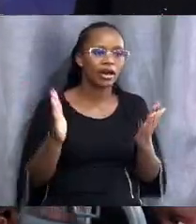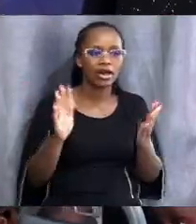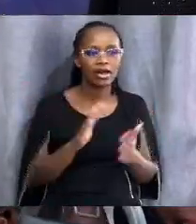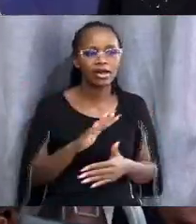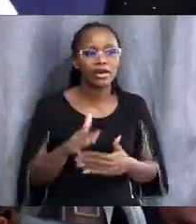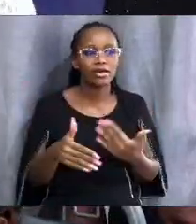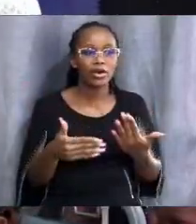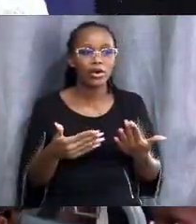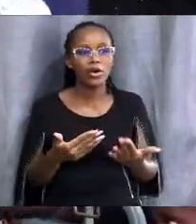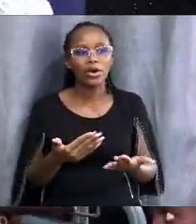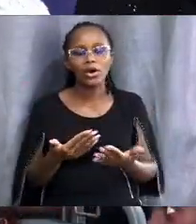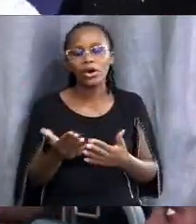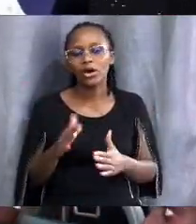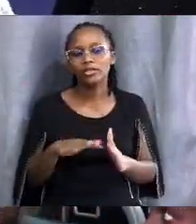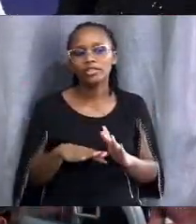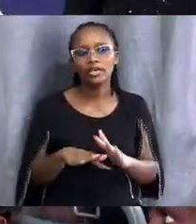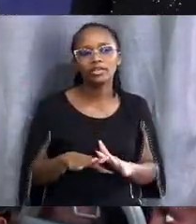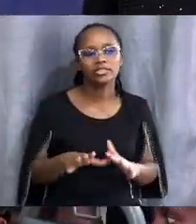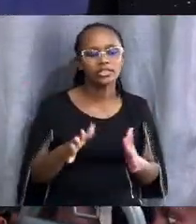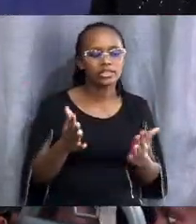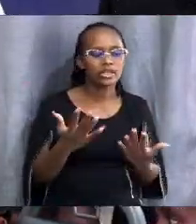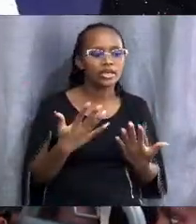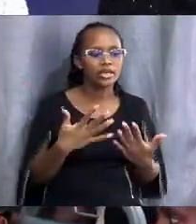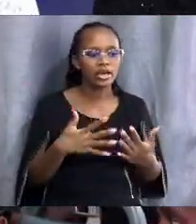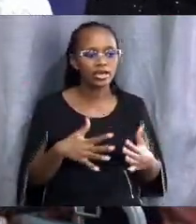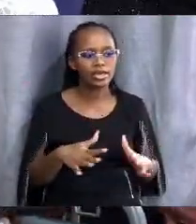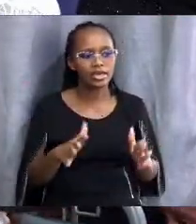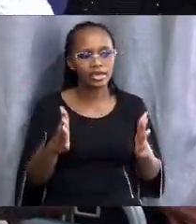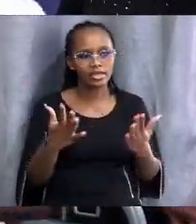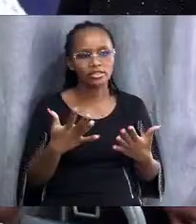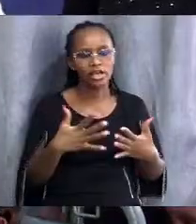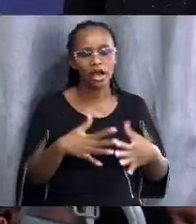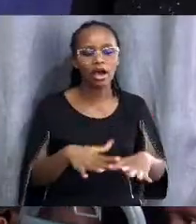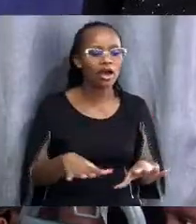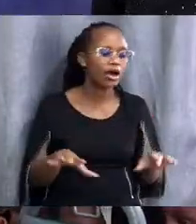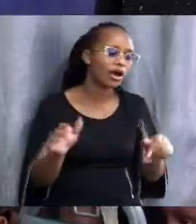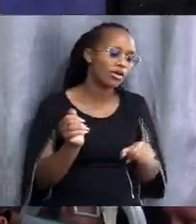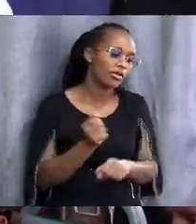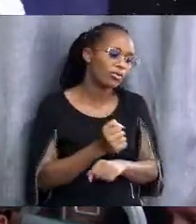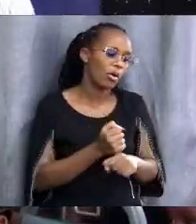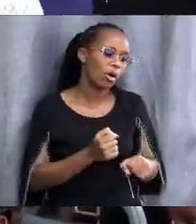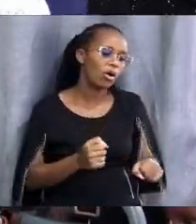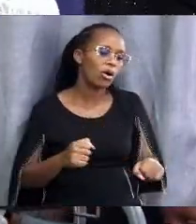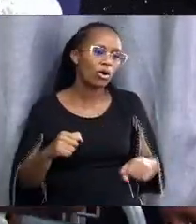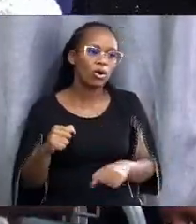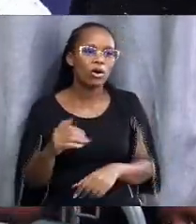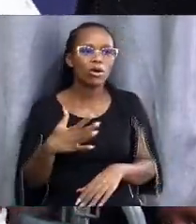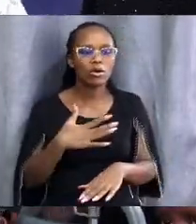Yeah.